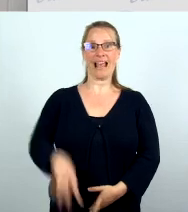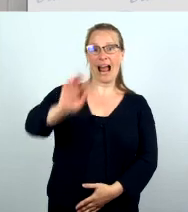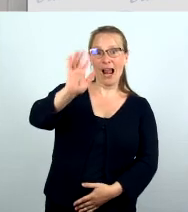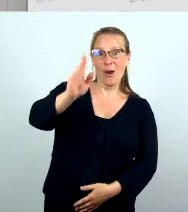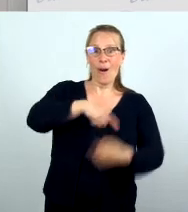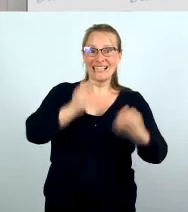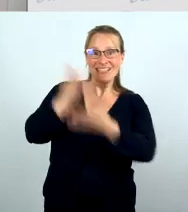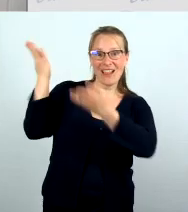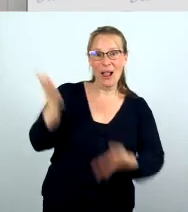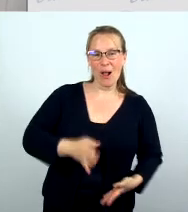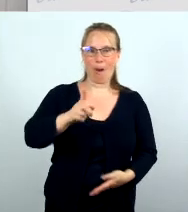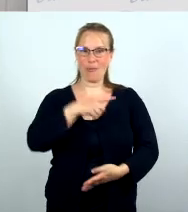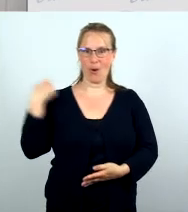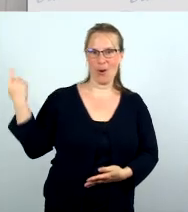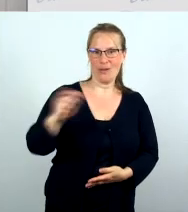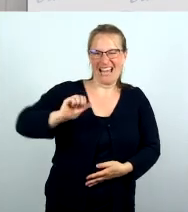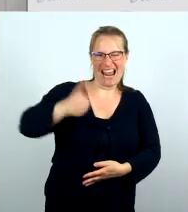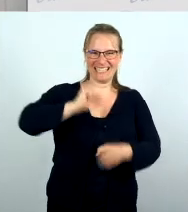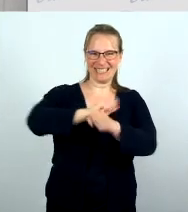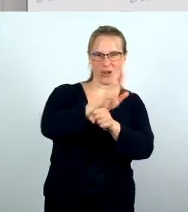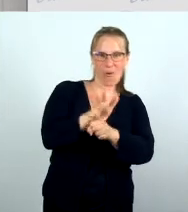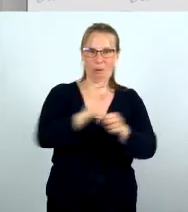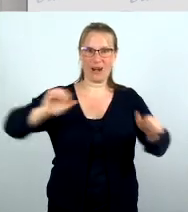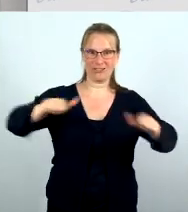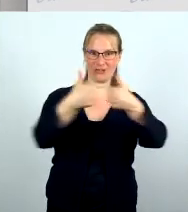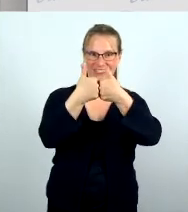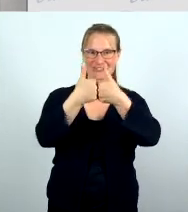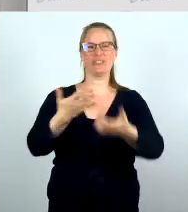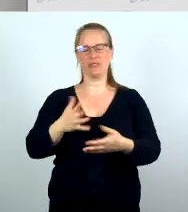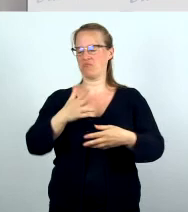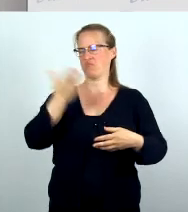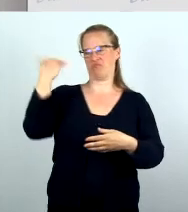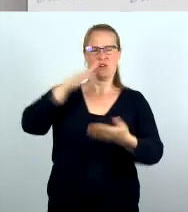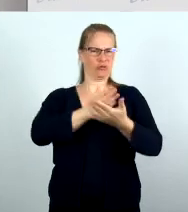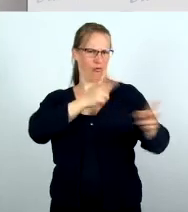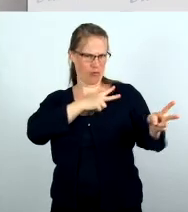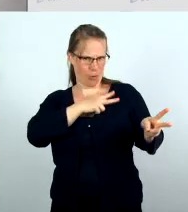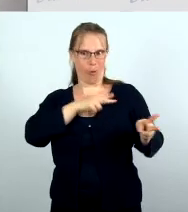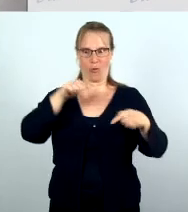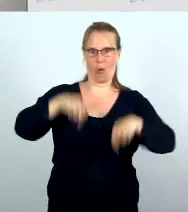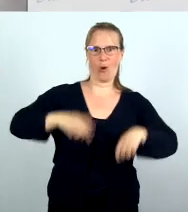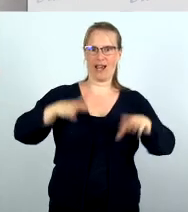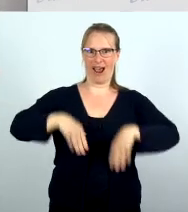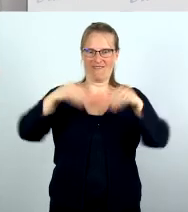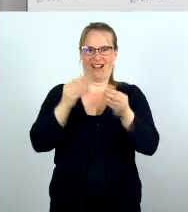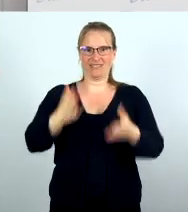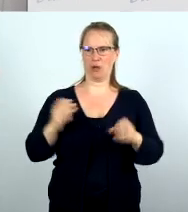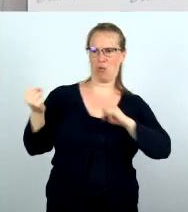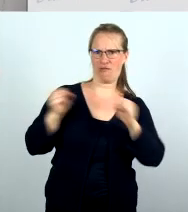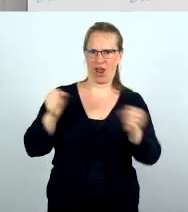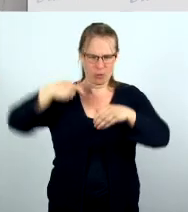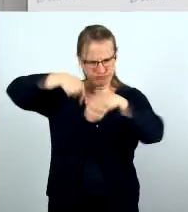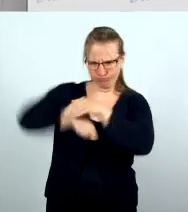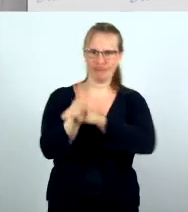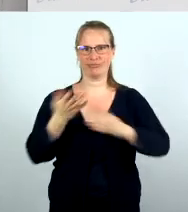Hallo und herzlich willkommen zu unserer ersten Corona-Challenge. Versprochen ist versprochen und dementsprechend geht es heute in die Bewegung hinein. Ja,